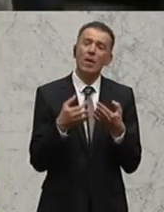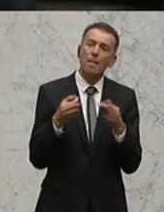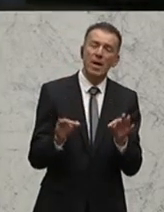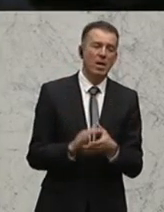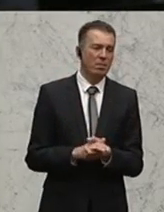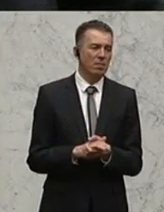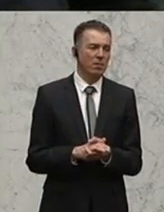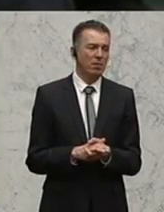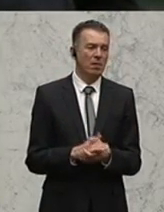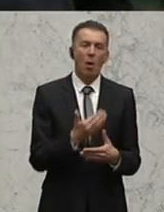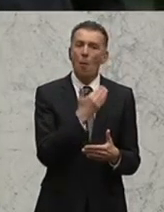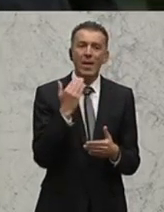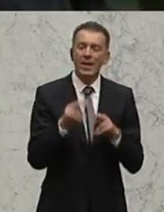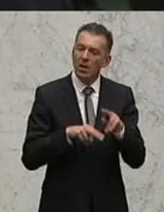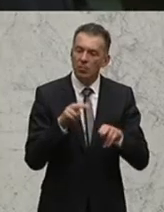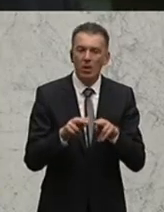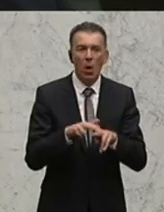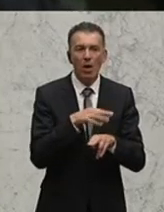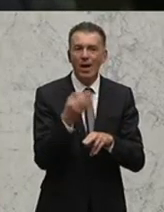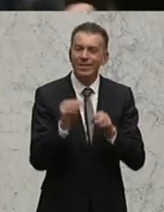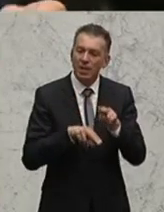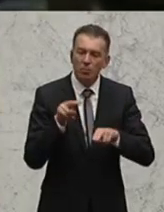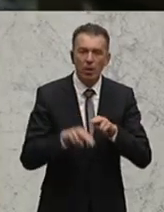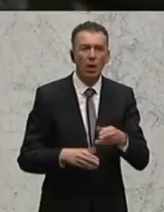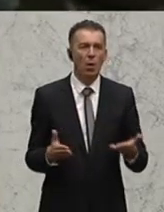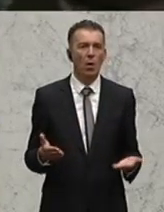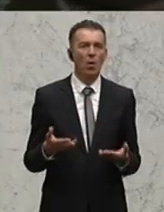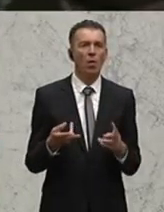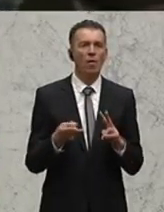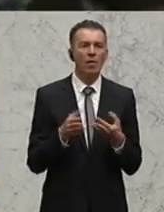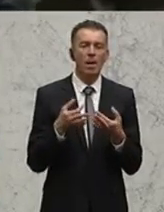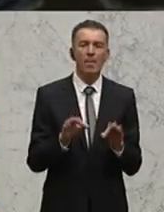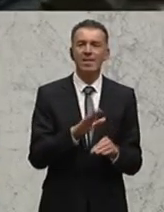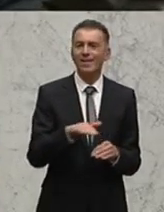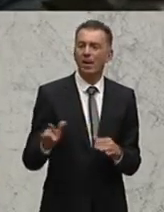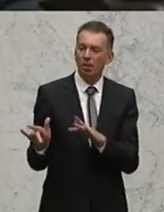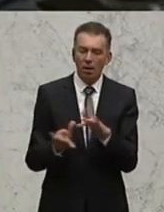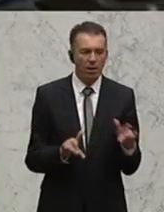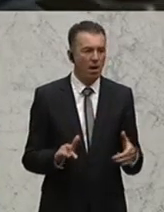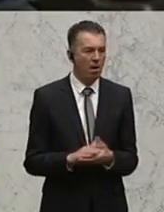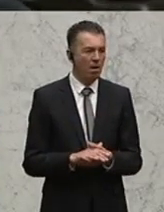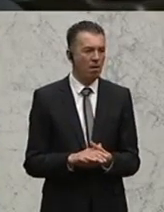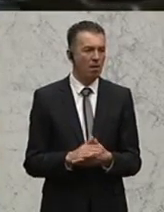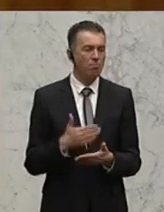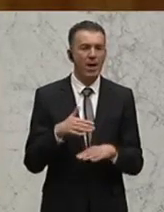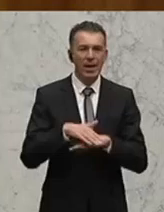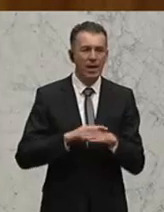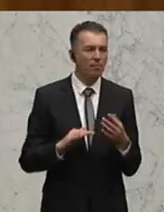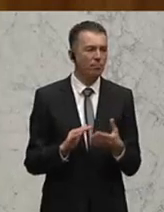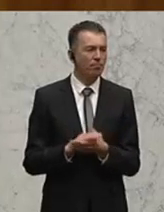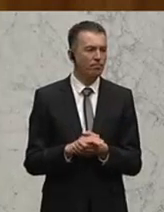besten die Mittagsbetreuung, die Ganztagsbetreuung mache, wie ich am besten die Kinder, die ich habe, in meiner Gemeinde